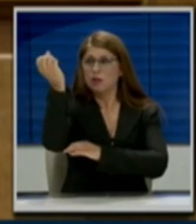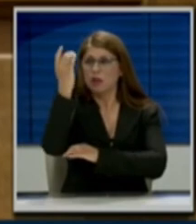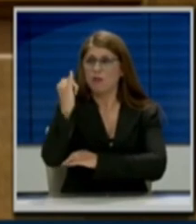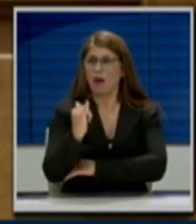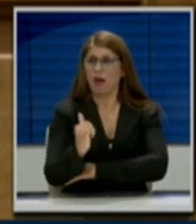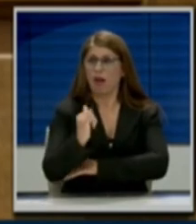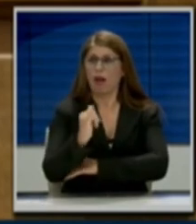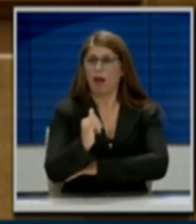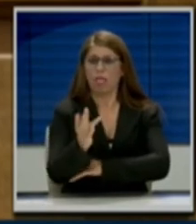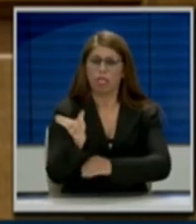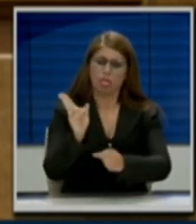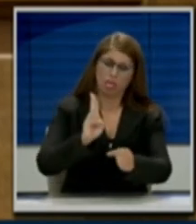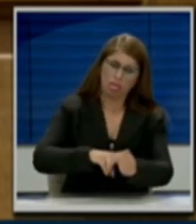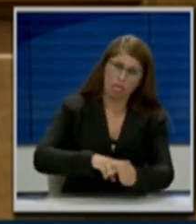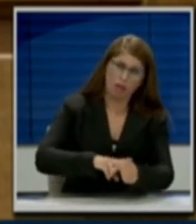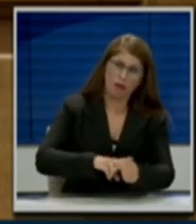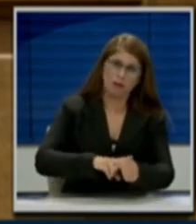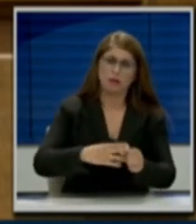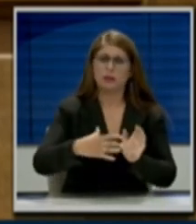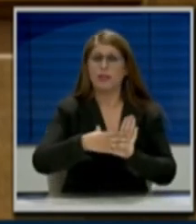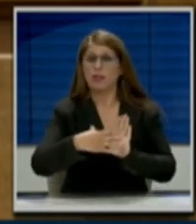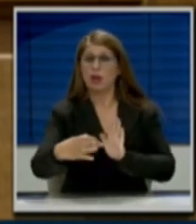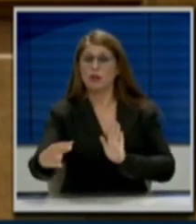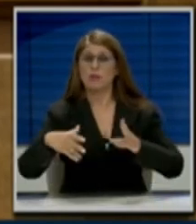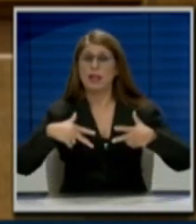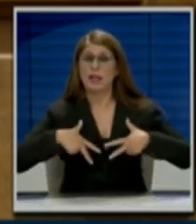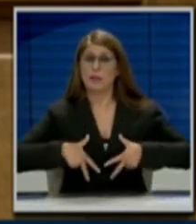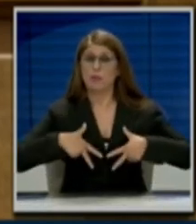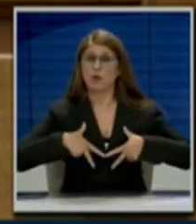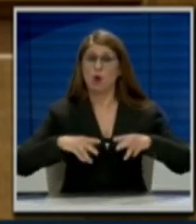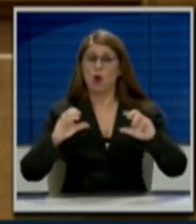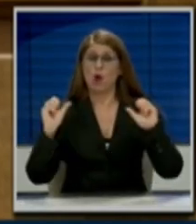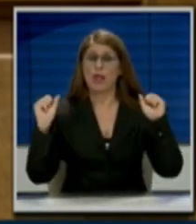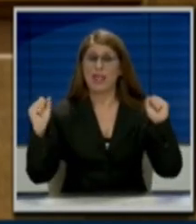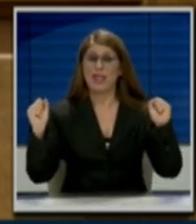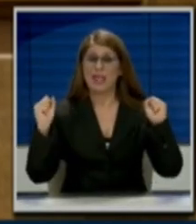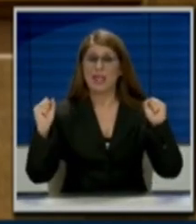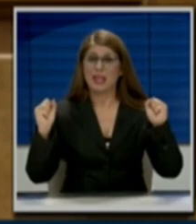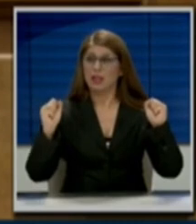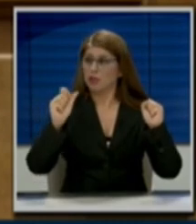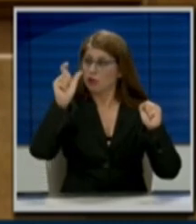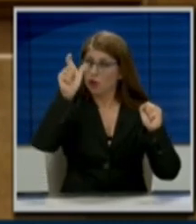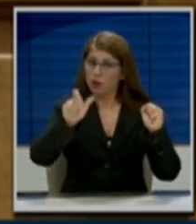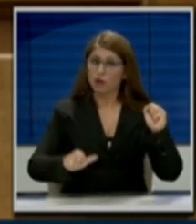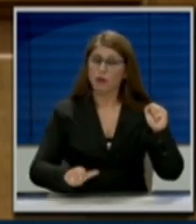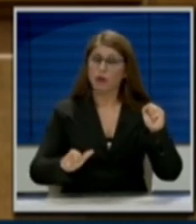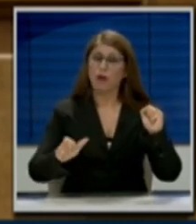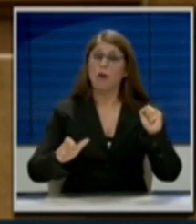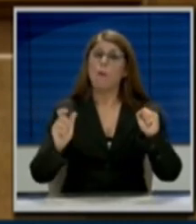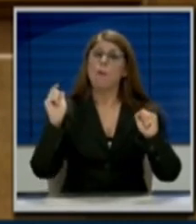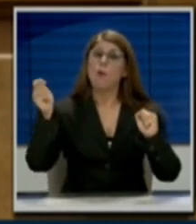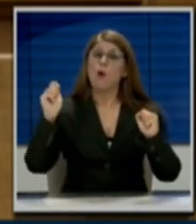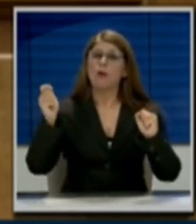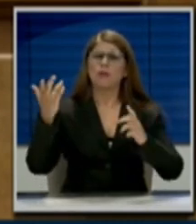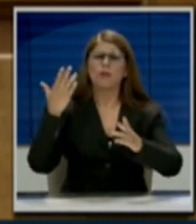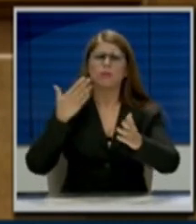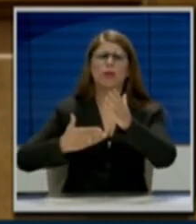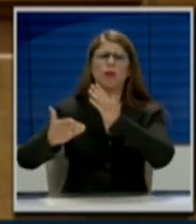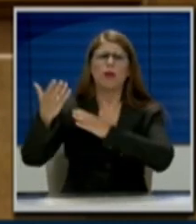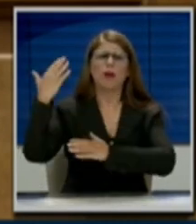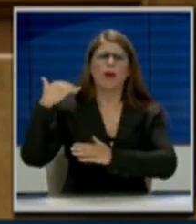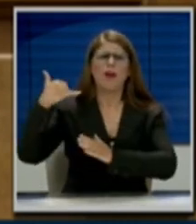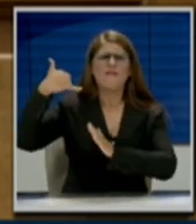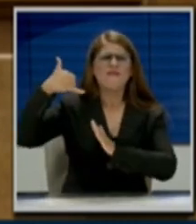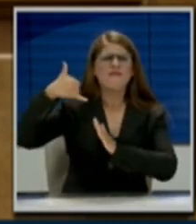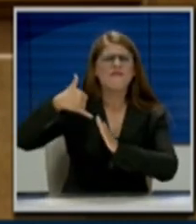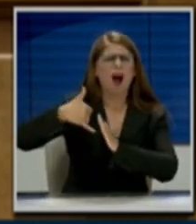τοποθετήσατε Υπουργό Υγείας, έναν υπουργό, έναν πολιτικό του παρελθόντος, του